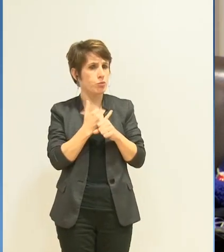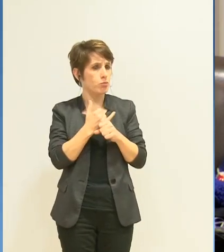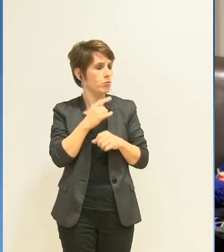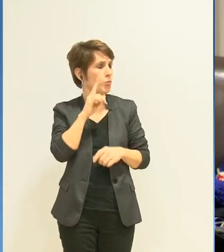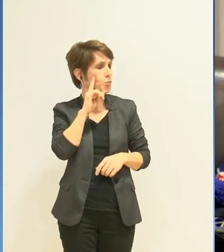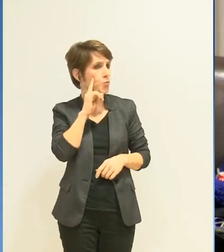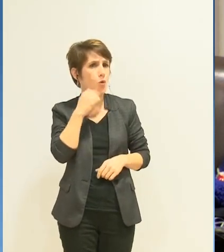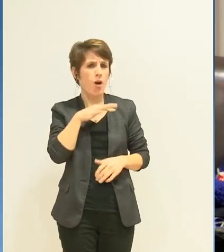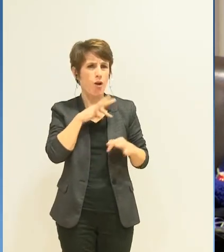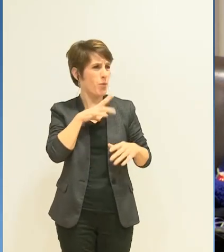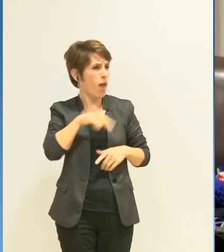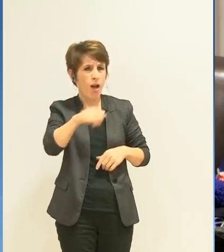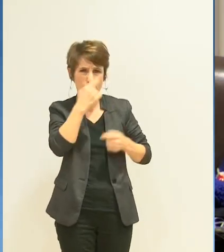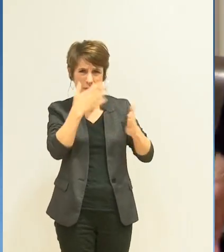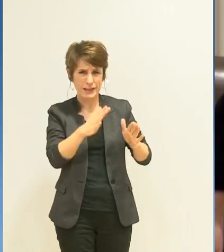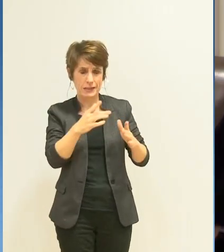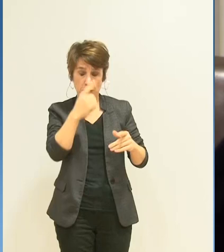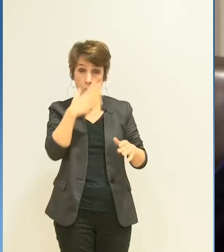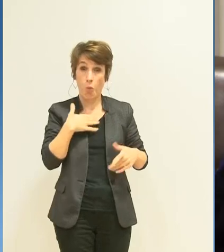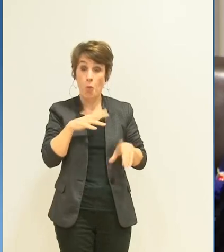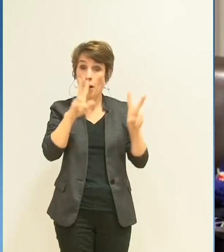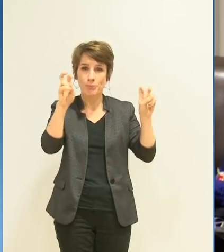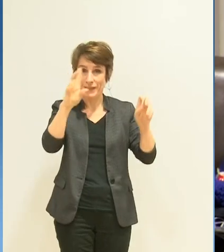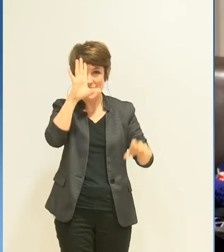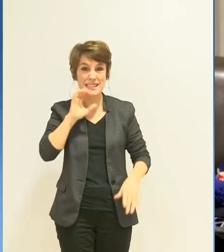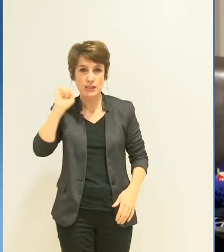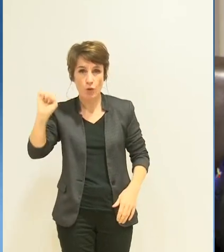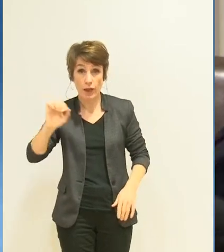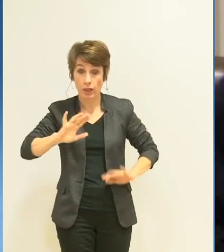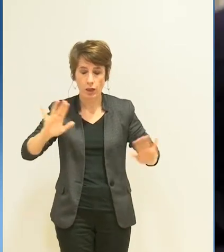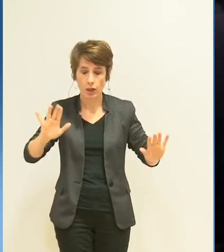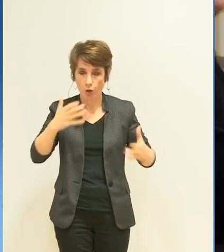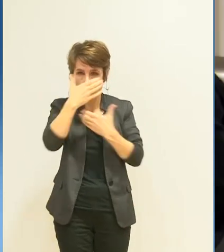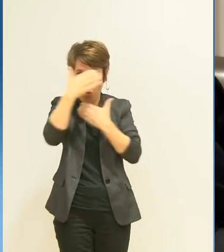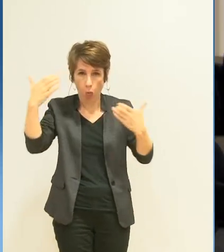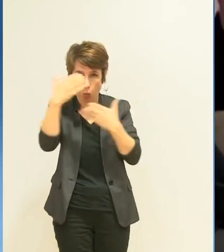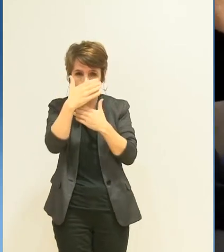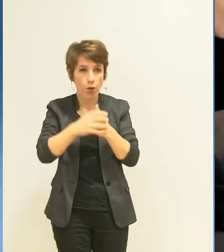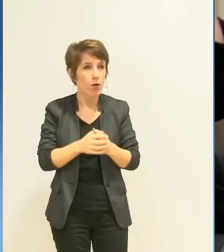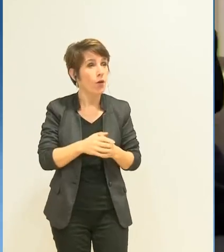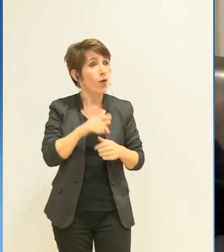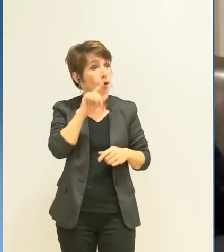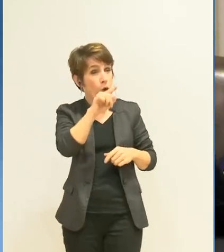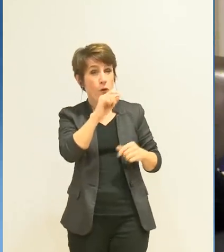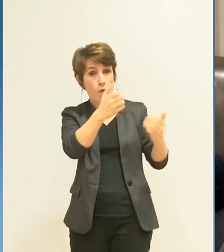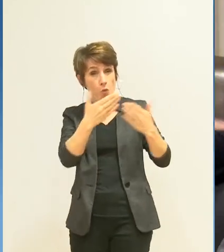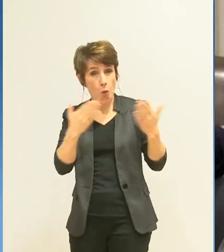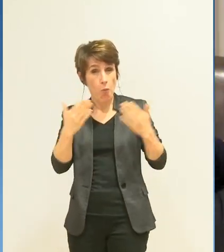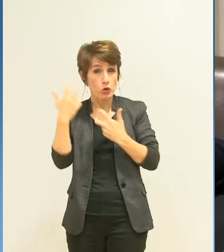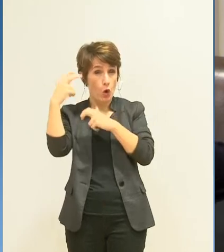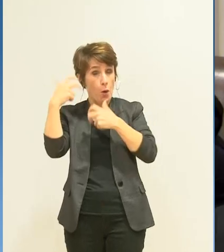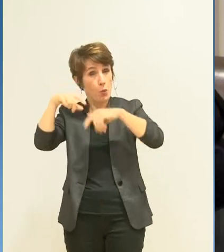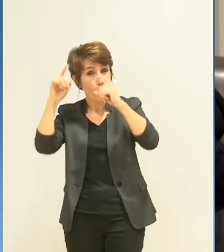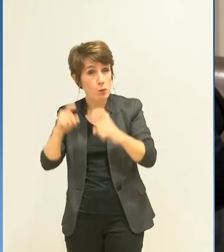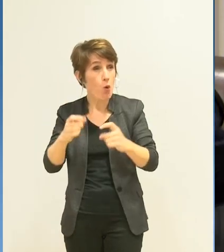décisions alors je sais qu'on aime bernard va m'en vouloir mais vraiment faire une politique en matière du bruit en ville quand on a financé à hauteur de